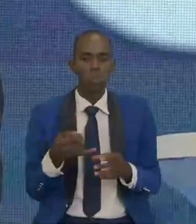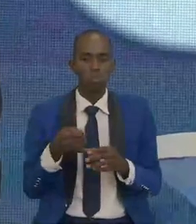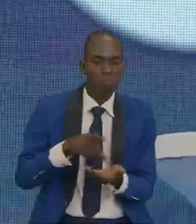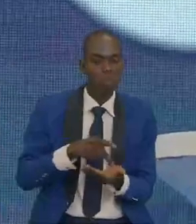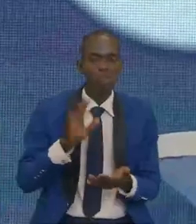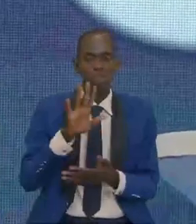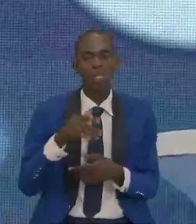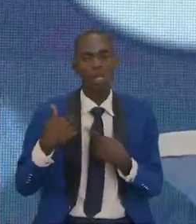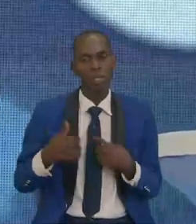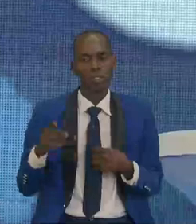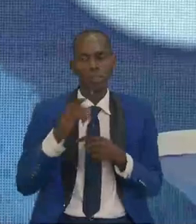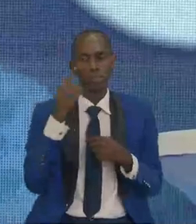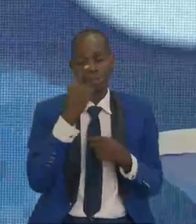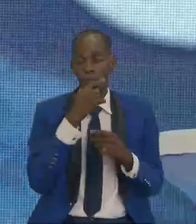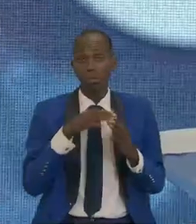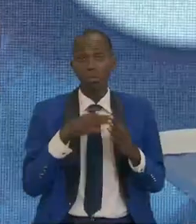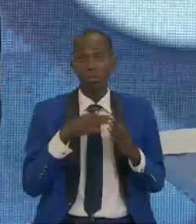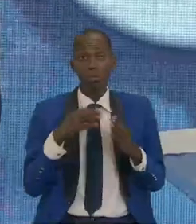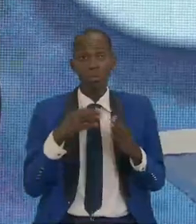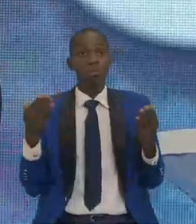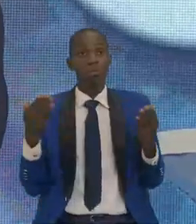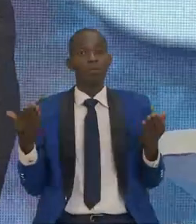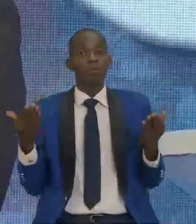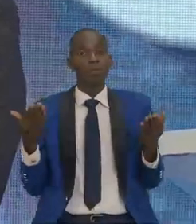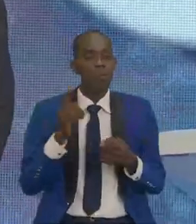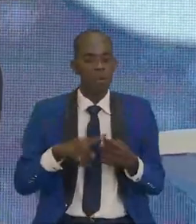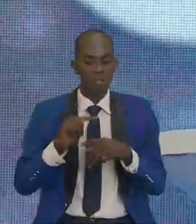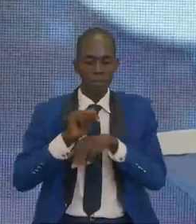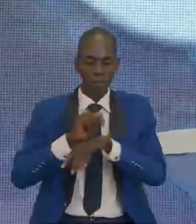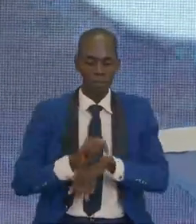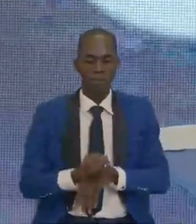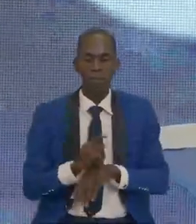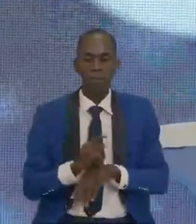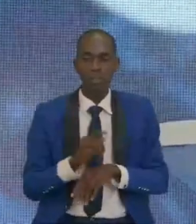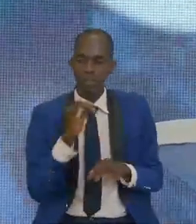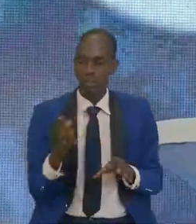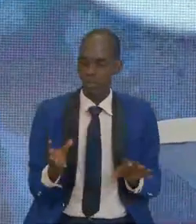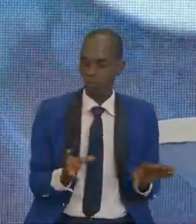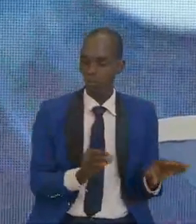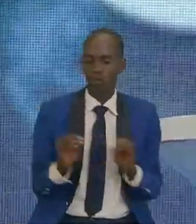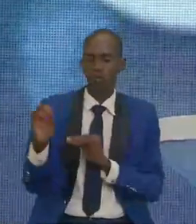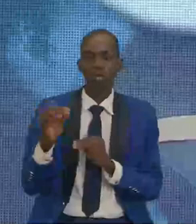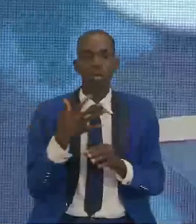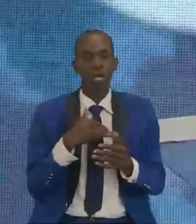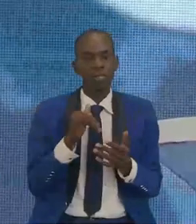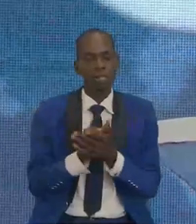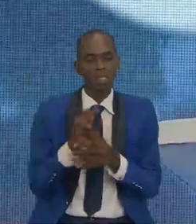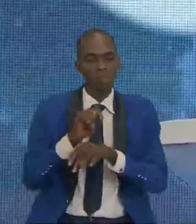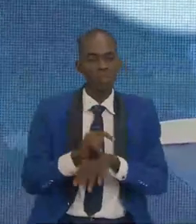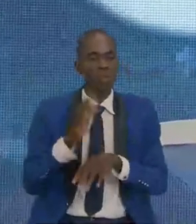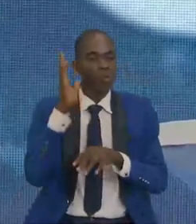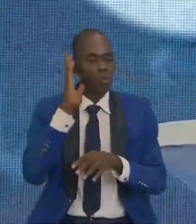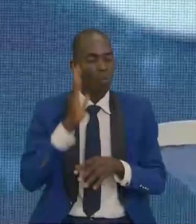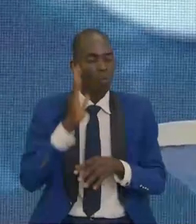et que Satan va empoisonner leur vie, ils ouvrent les yeux. Lorsque la tradition